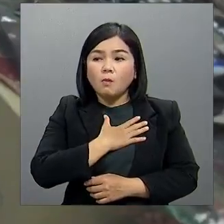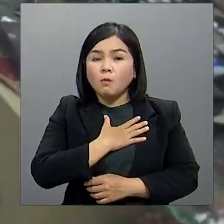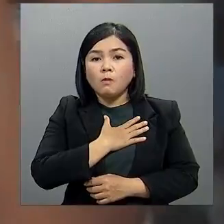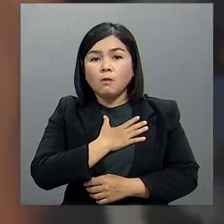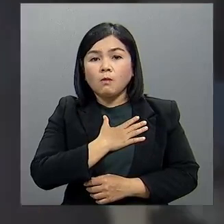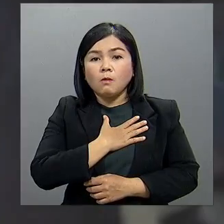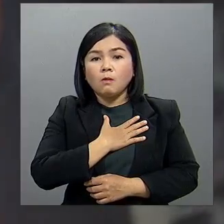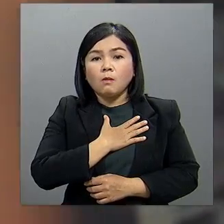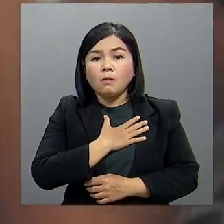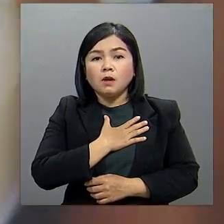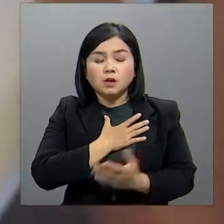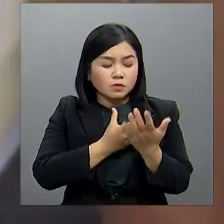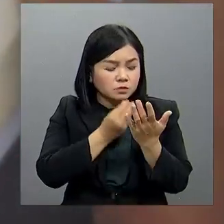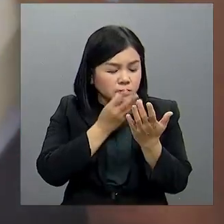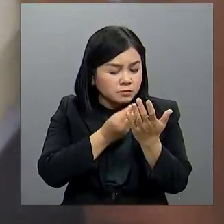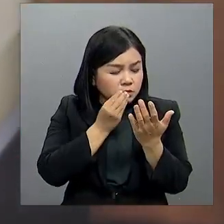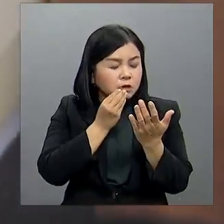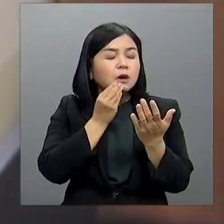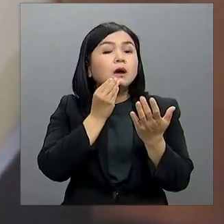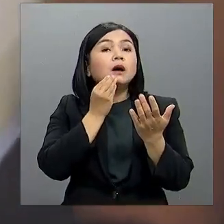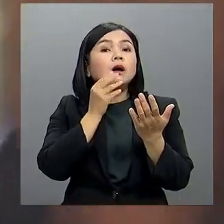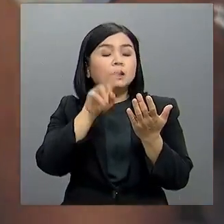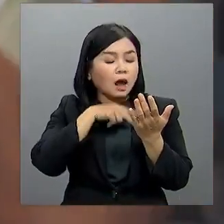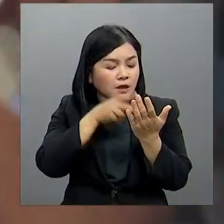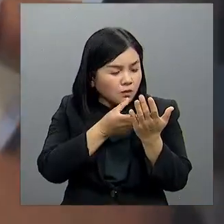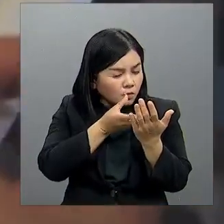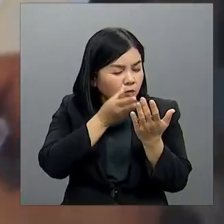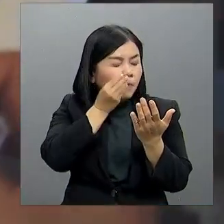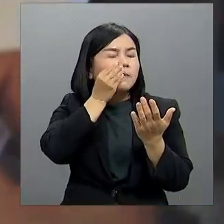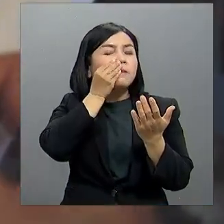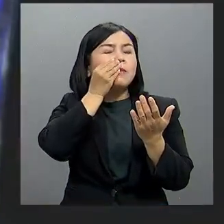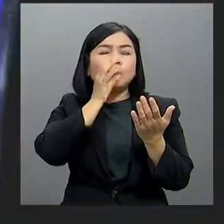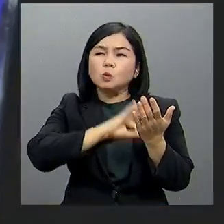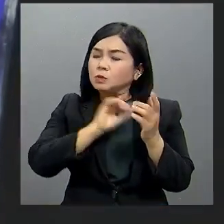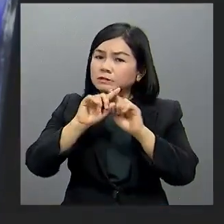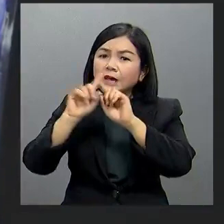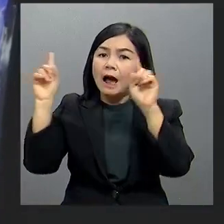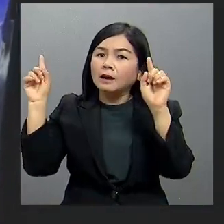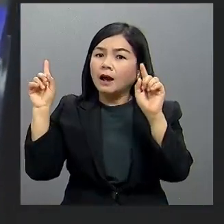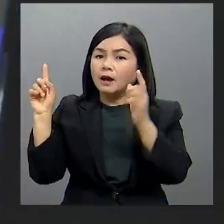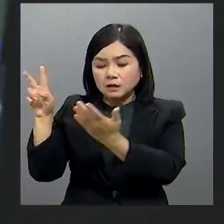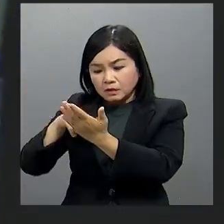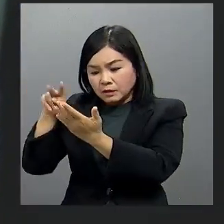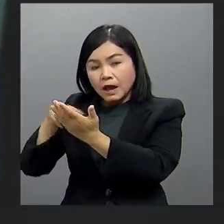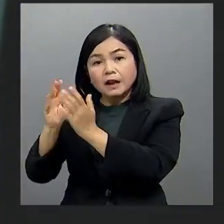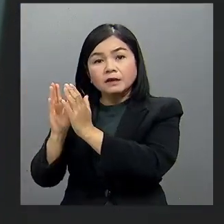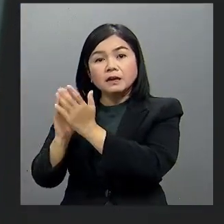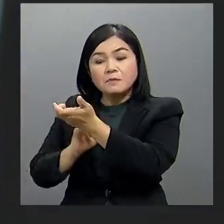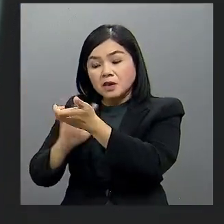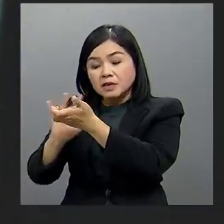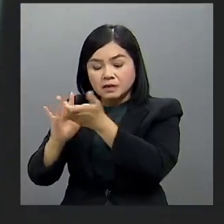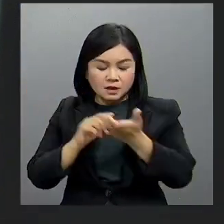ซึ้งไม่กินใจเหมือนกันที่เราได้เปิดหนังสือแล้วอ่านมันคนละฟิลกันเพราะอย่างที่รู้กันก็ปิด